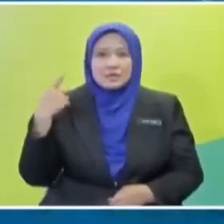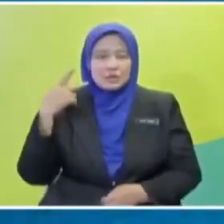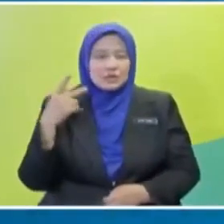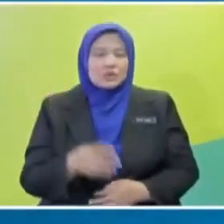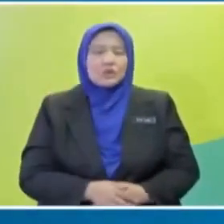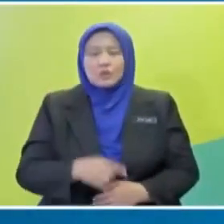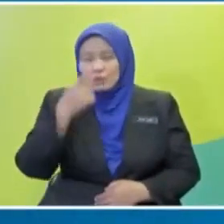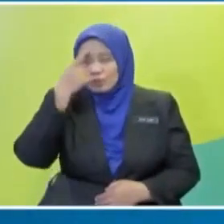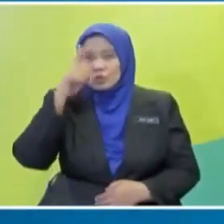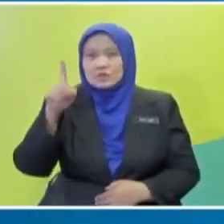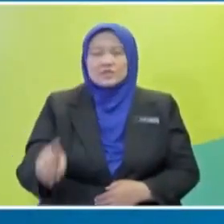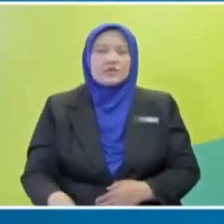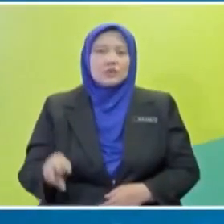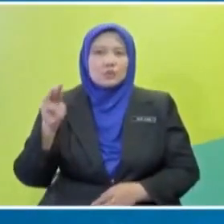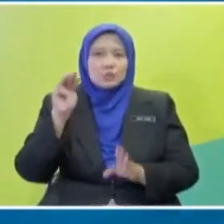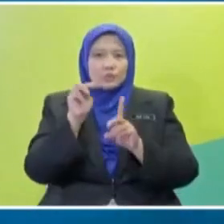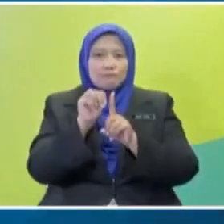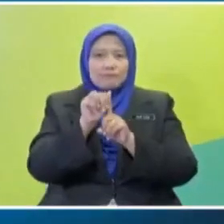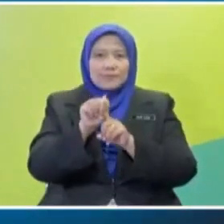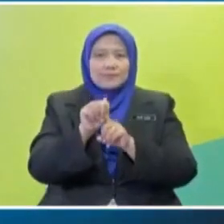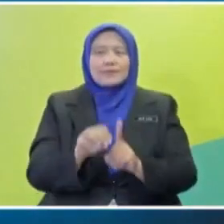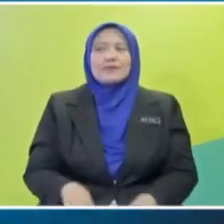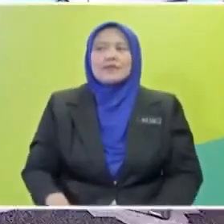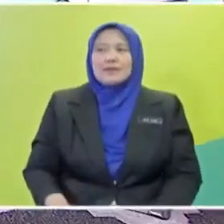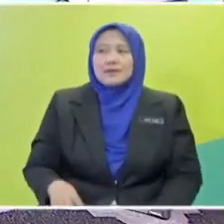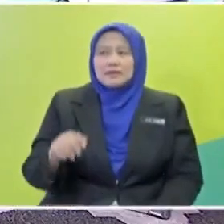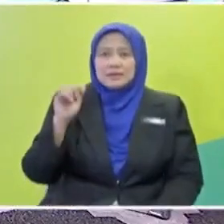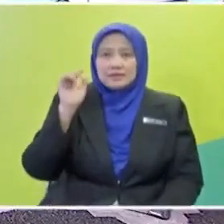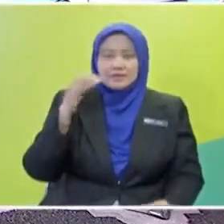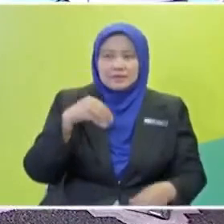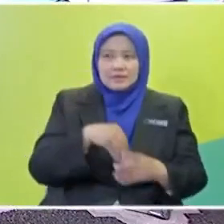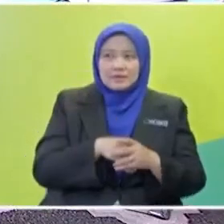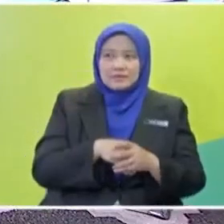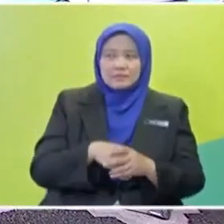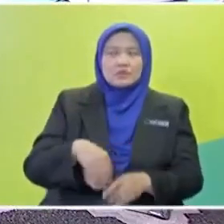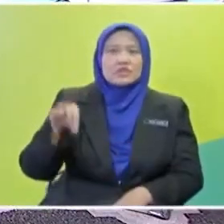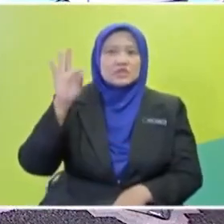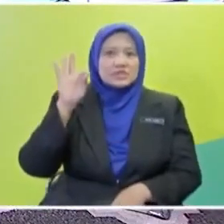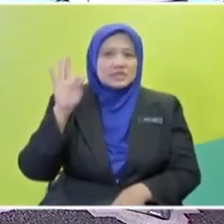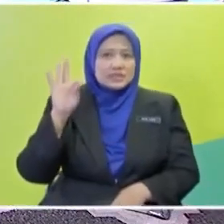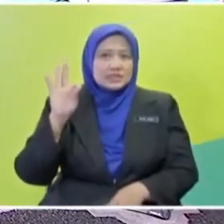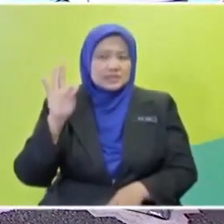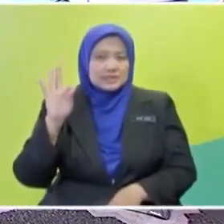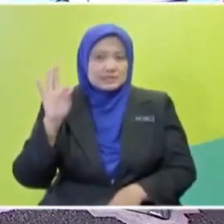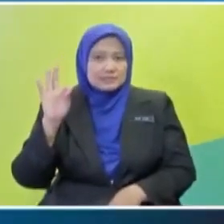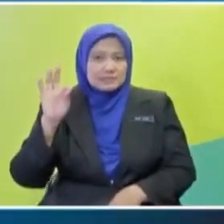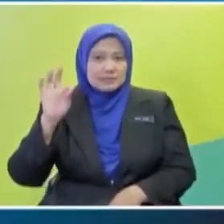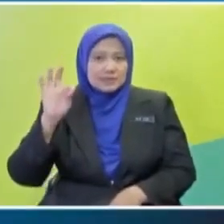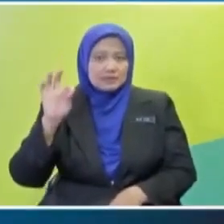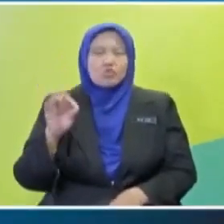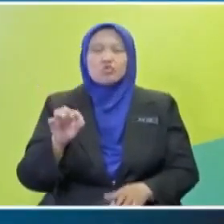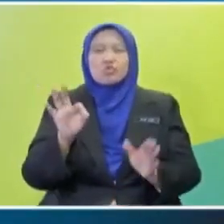gunakan ialah 5 meter. Okey, contohlah macam inilah. Okey, macam ni dalam 10 meter lah. Okey, dia banyak. Okey, 5 meter, so darab saja